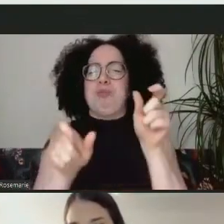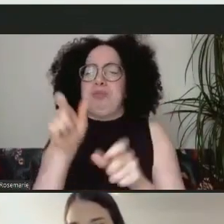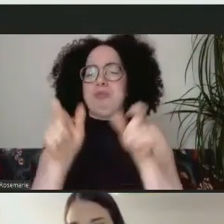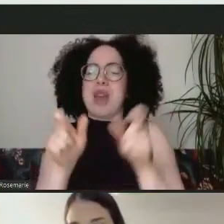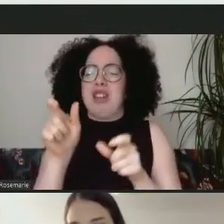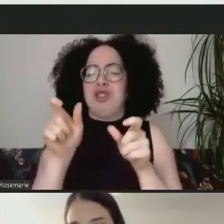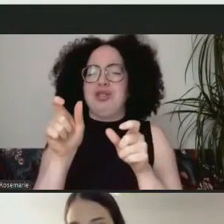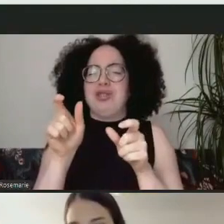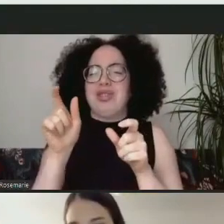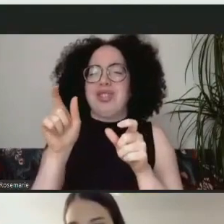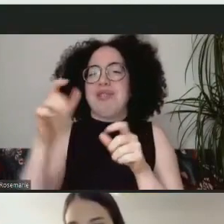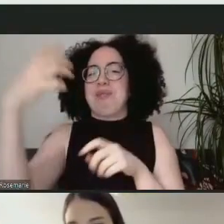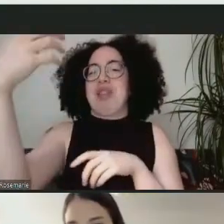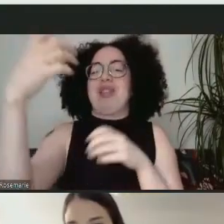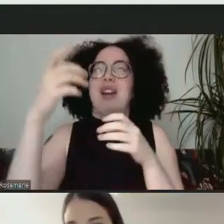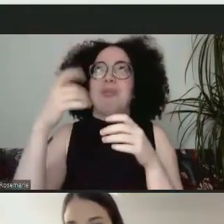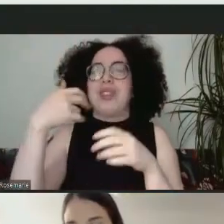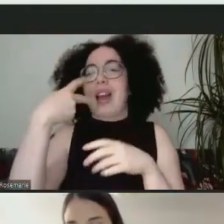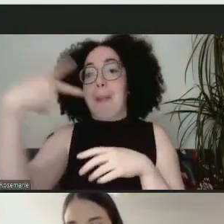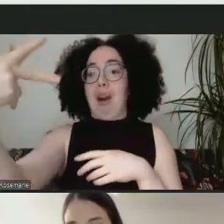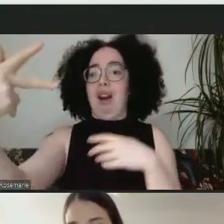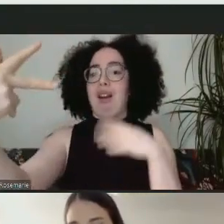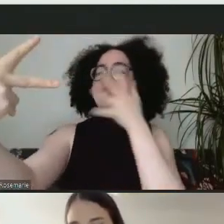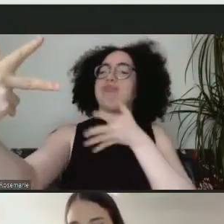Wenn ich die Stories auf Instagram anschaue